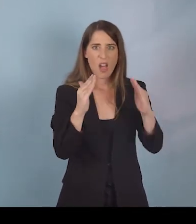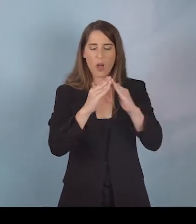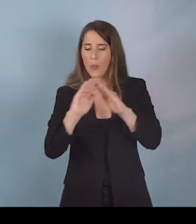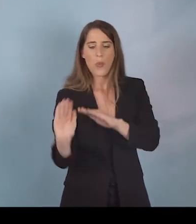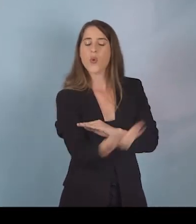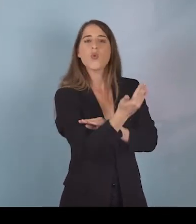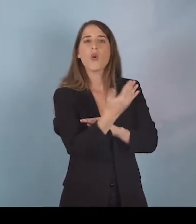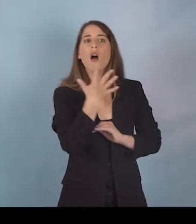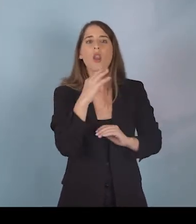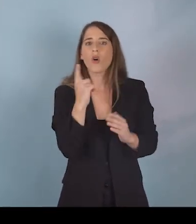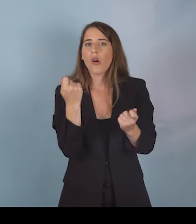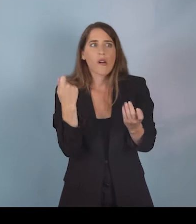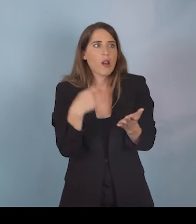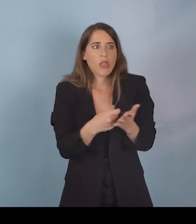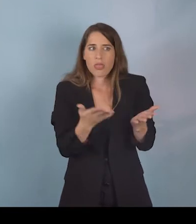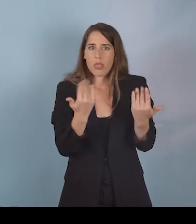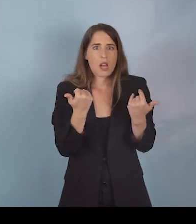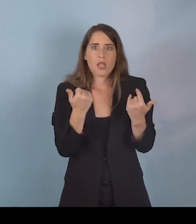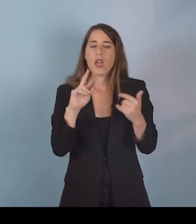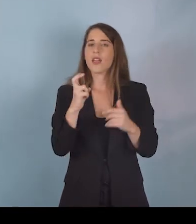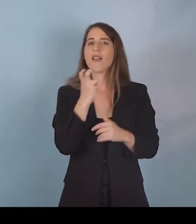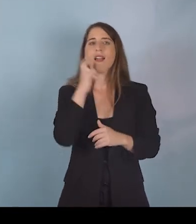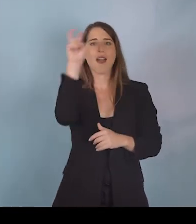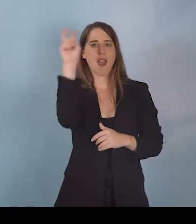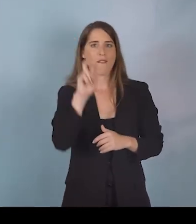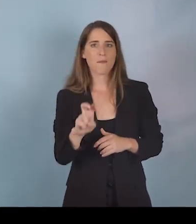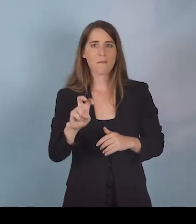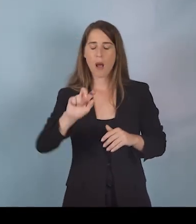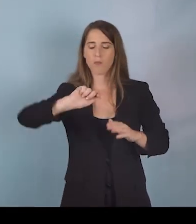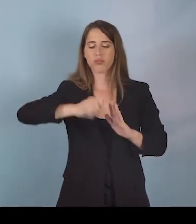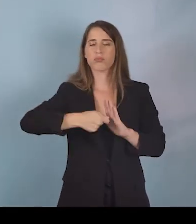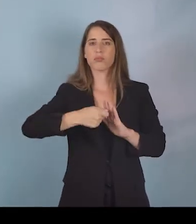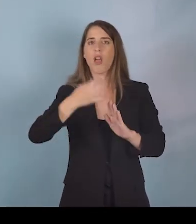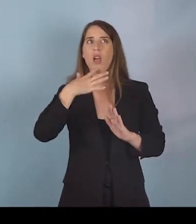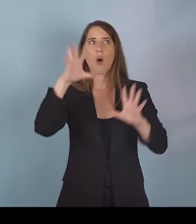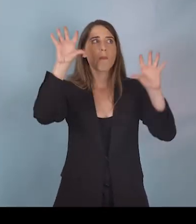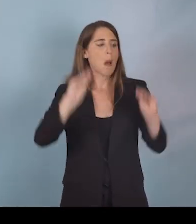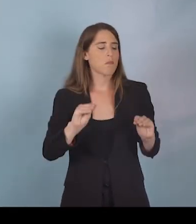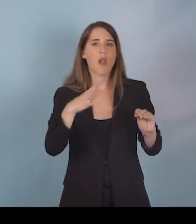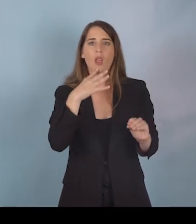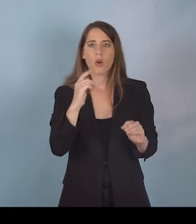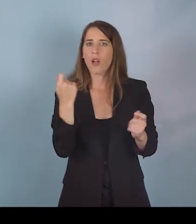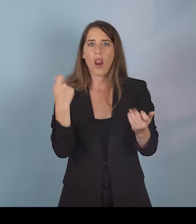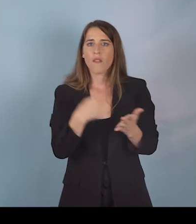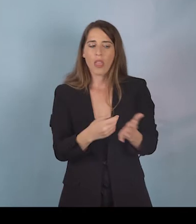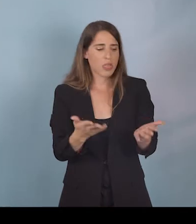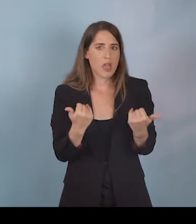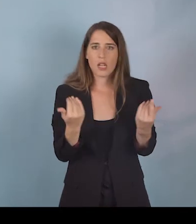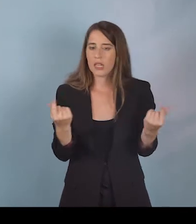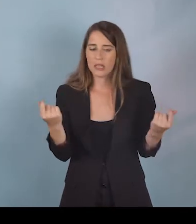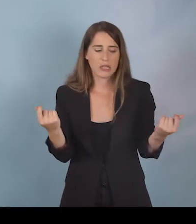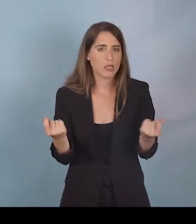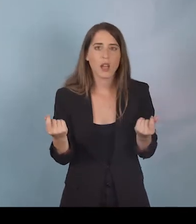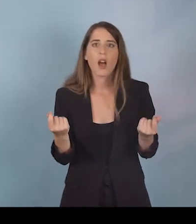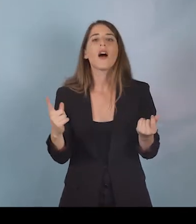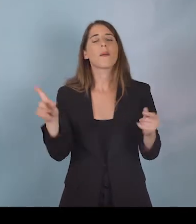Ή να γίνει διακοπή ρεύματος λόγω ότι δεν είχαν να πληρώσουν το λογαριασμό. Έτσι, σε συνεργασία με το Συμβούλιο